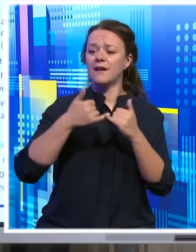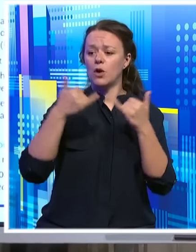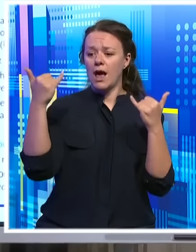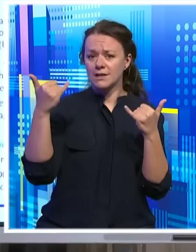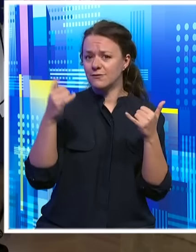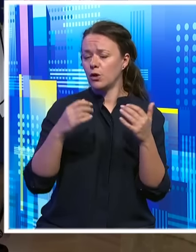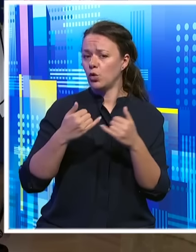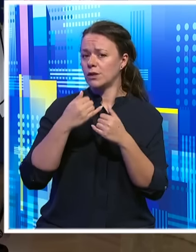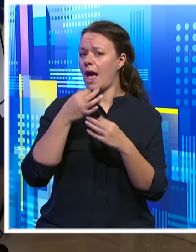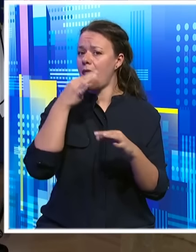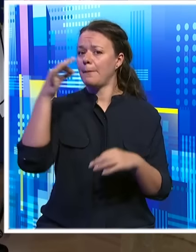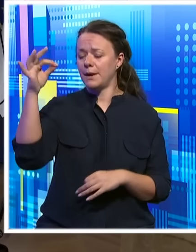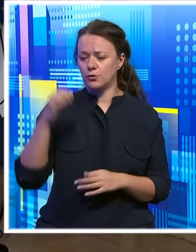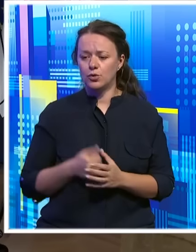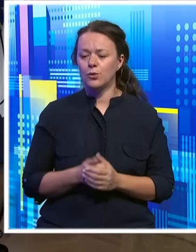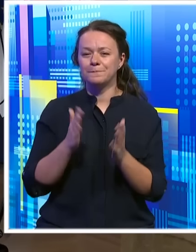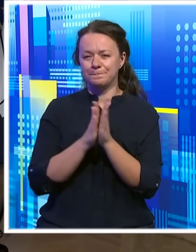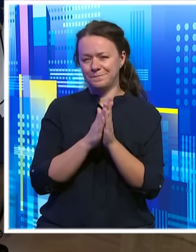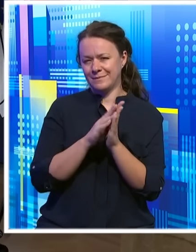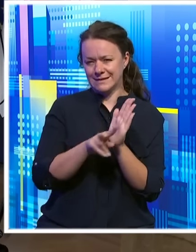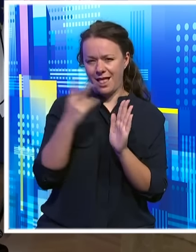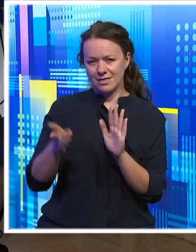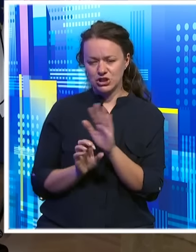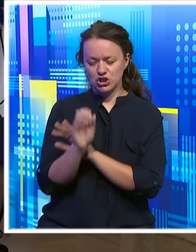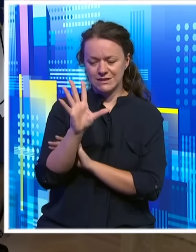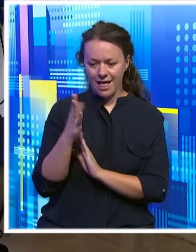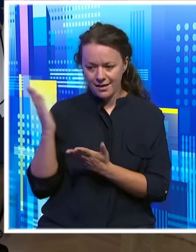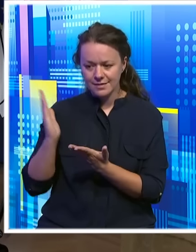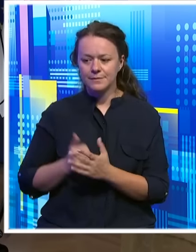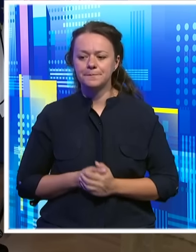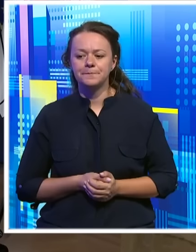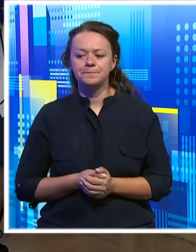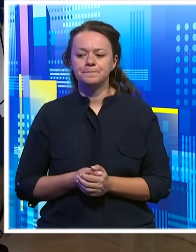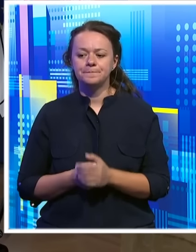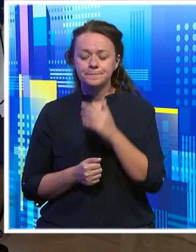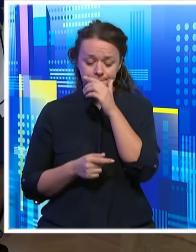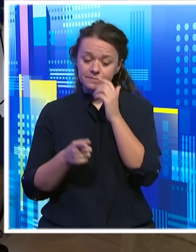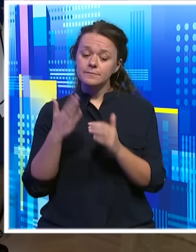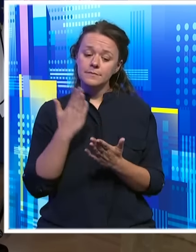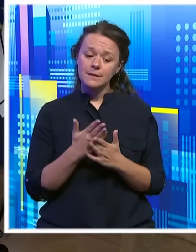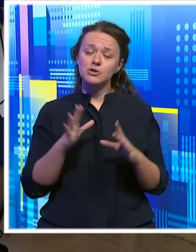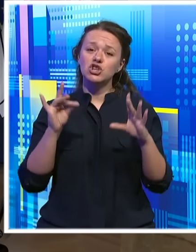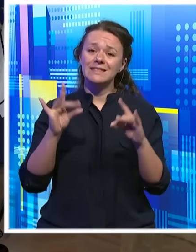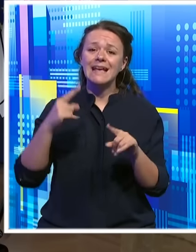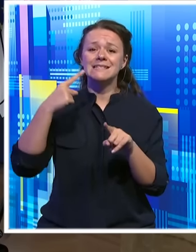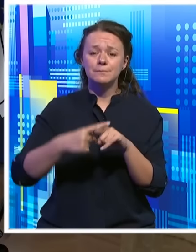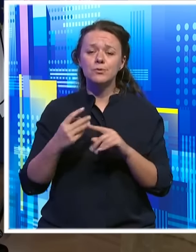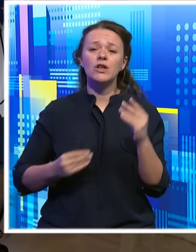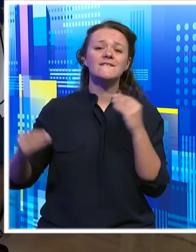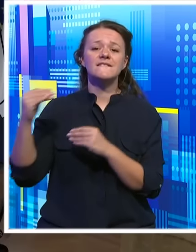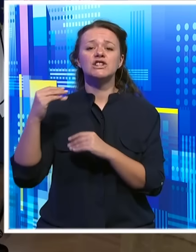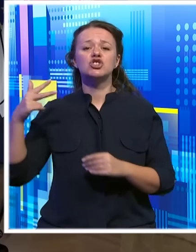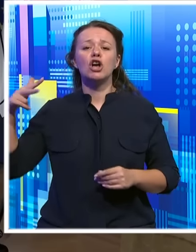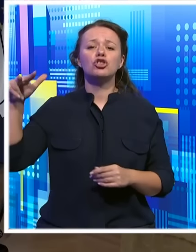mi sledeći slajd. Dakle, želim da vam kažem da ćete imati 10 puta više dronova nego